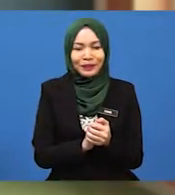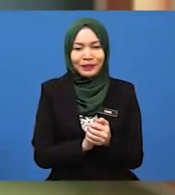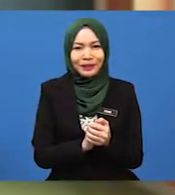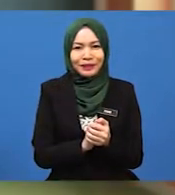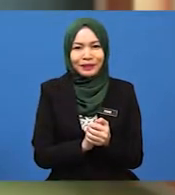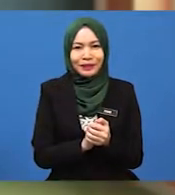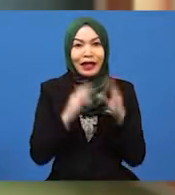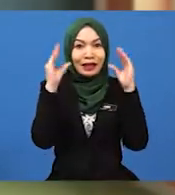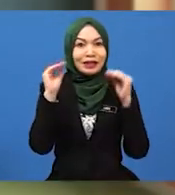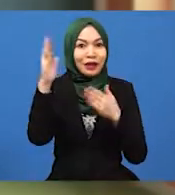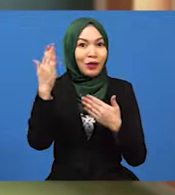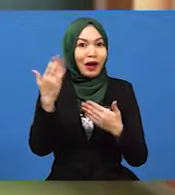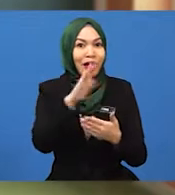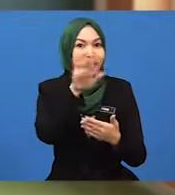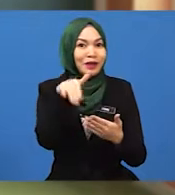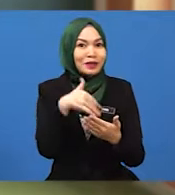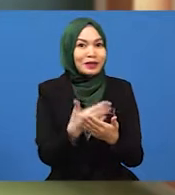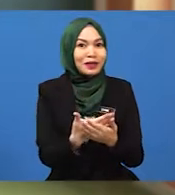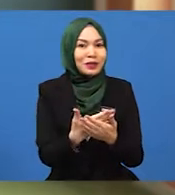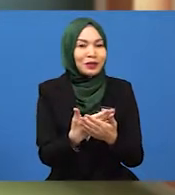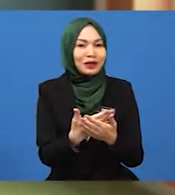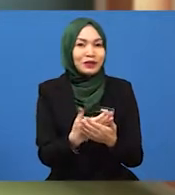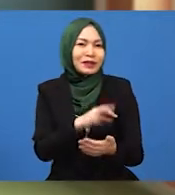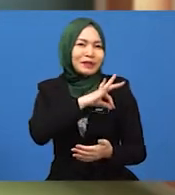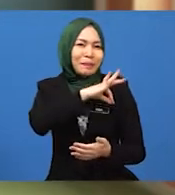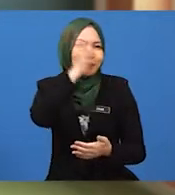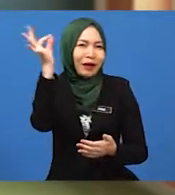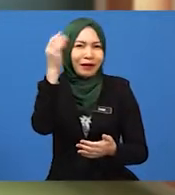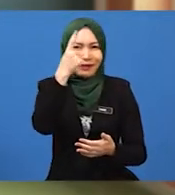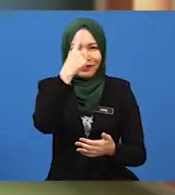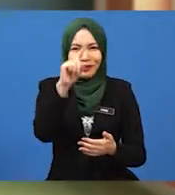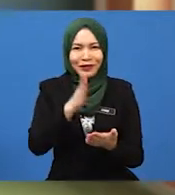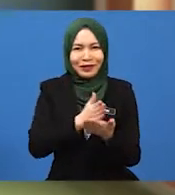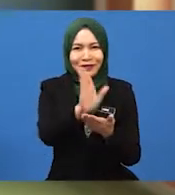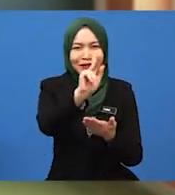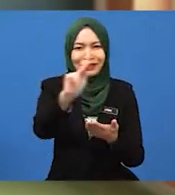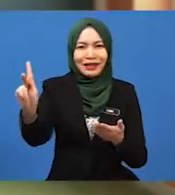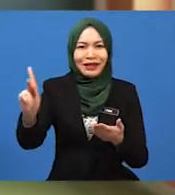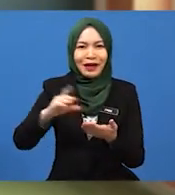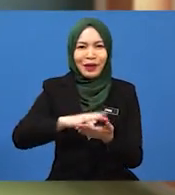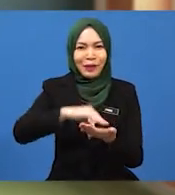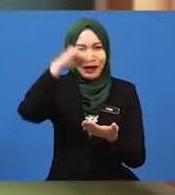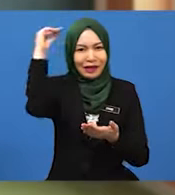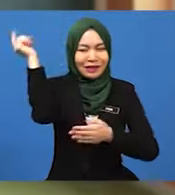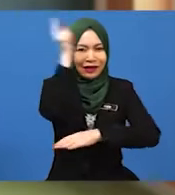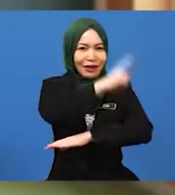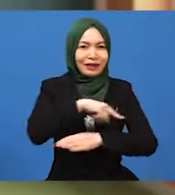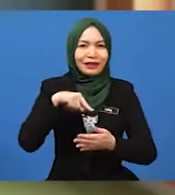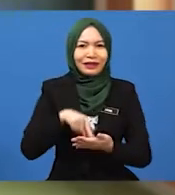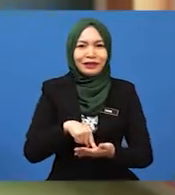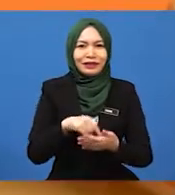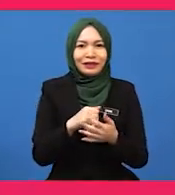Cikgu harap kamu bersemangat untuk meneruskan pelajaran kita pada hari